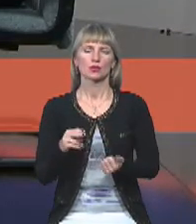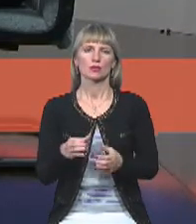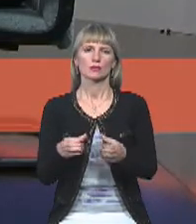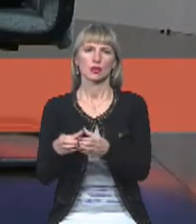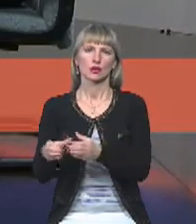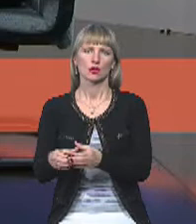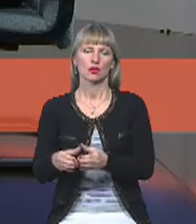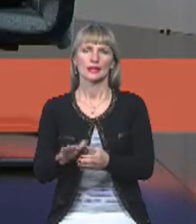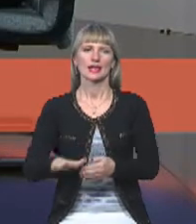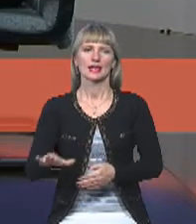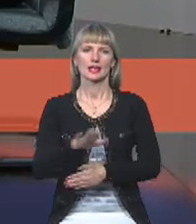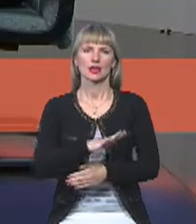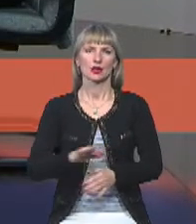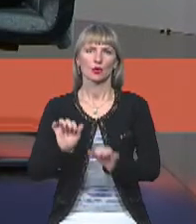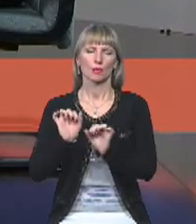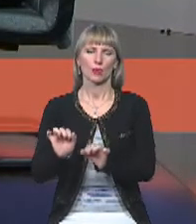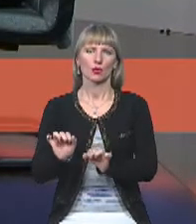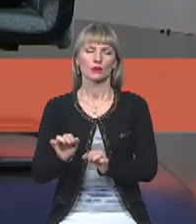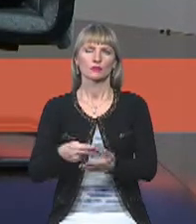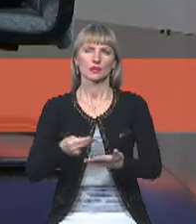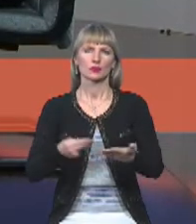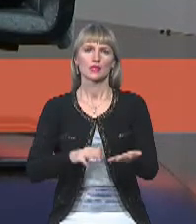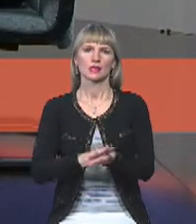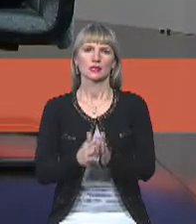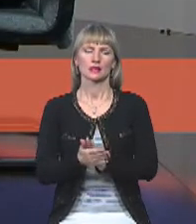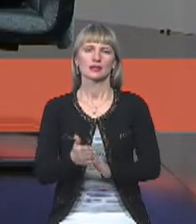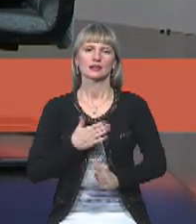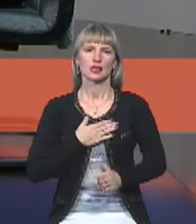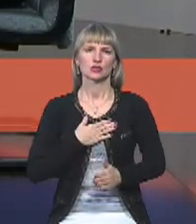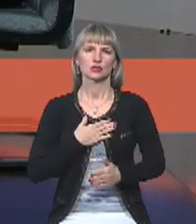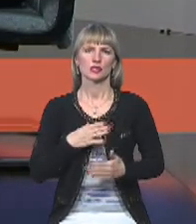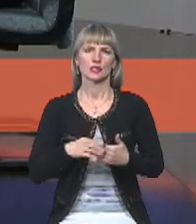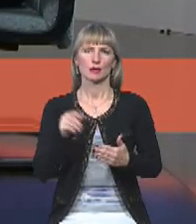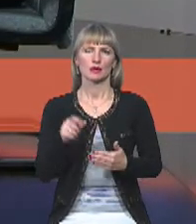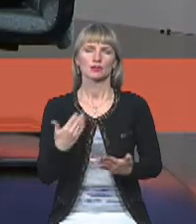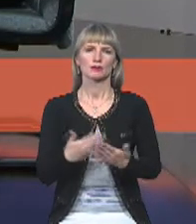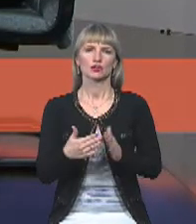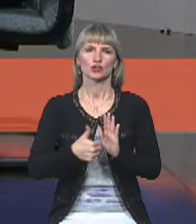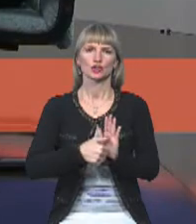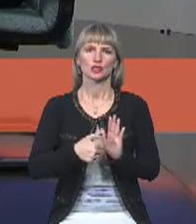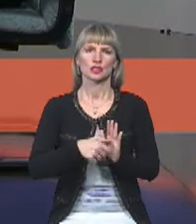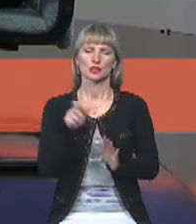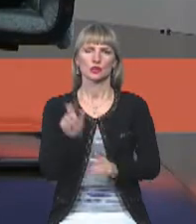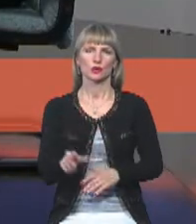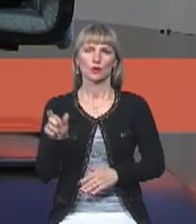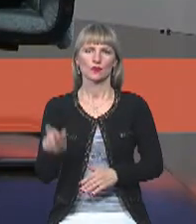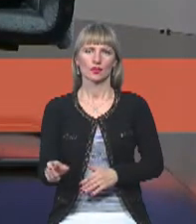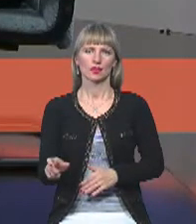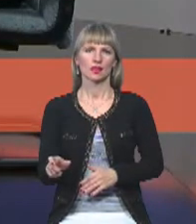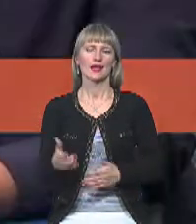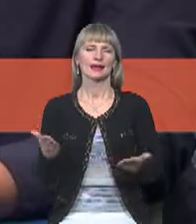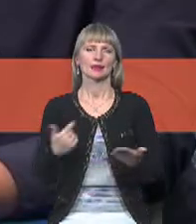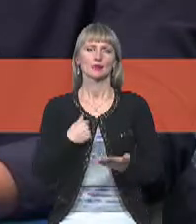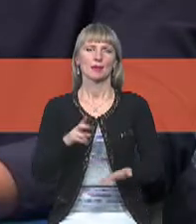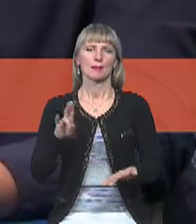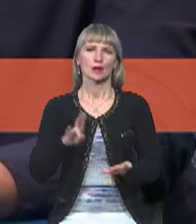підрозділами територіальної оборони підписали контракт наші земляки, близько 600 чоловік, яких